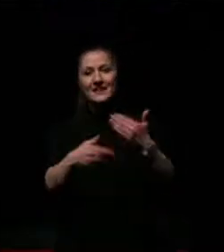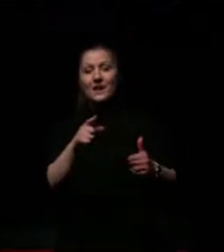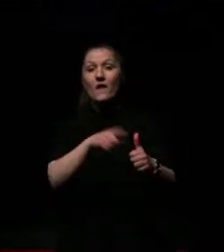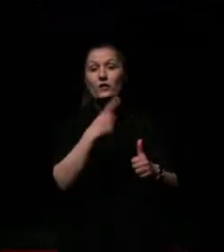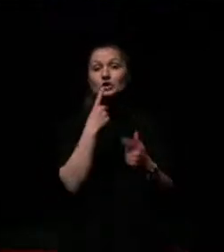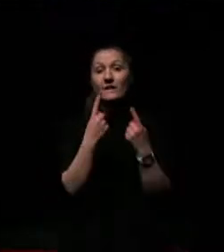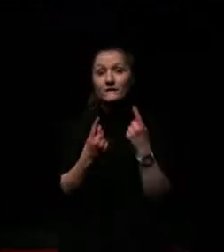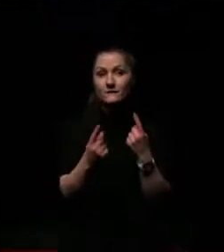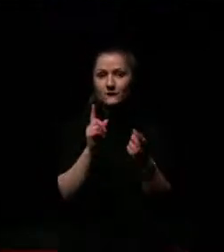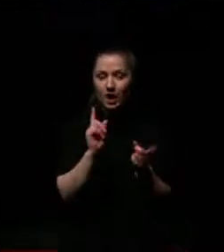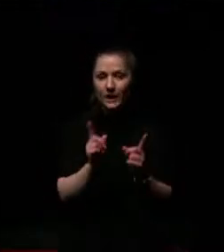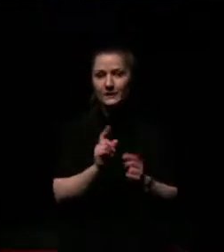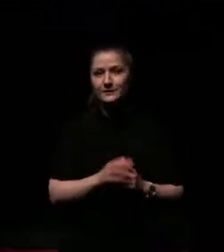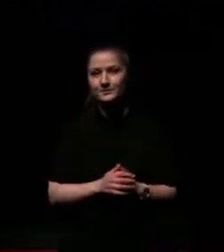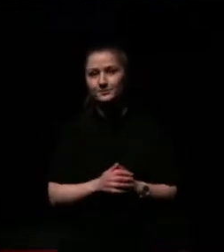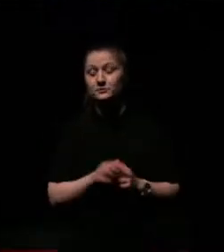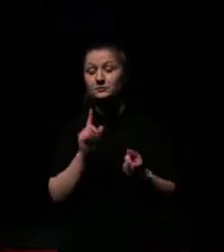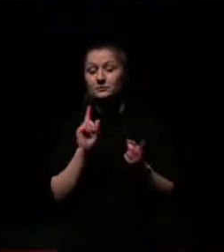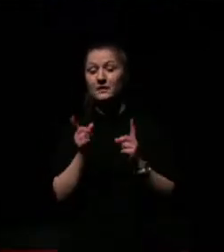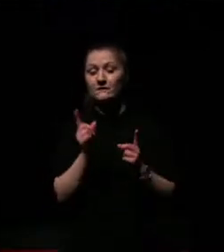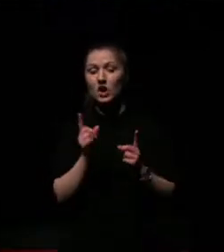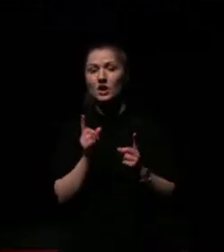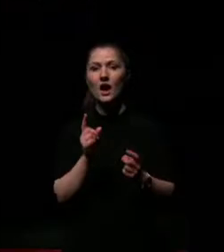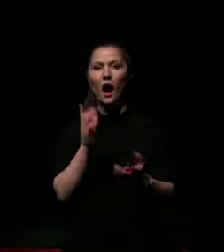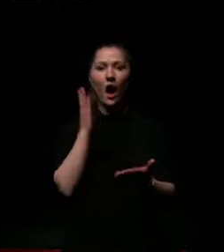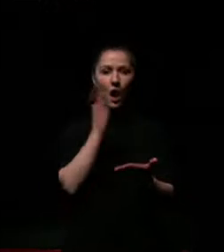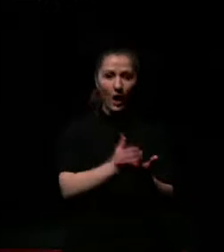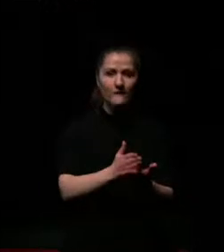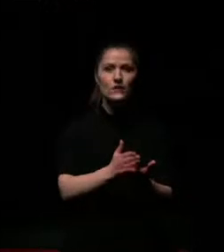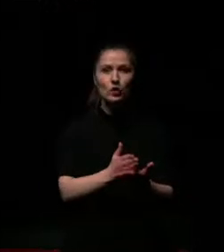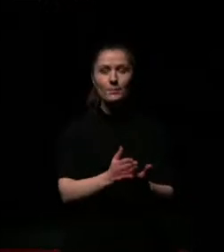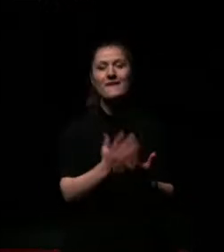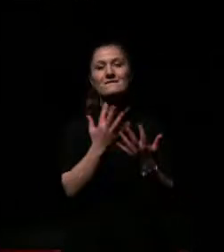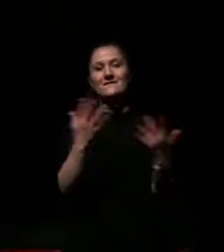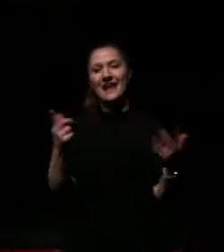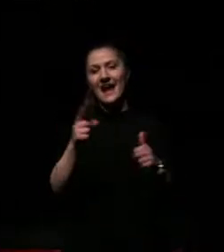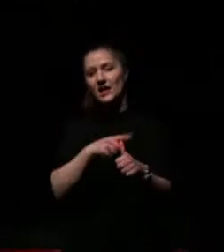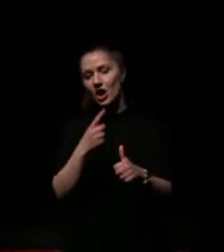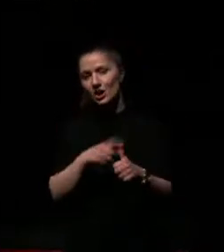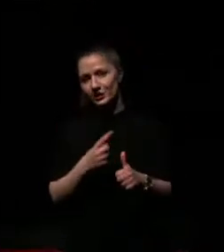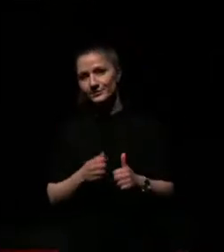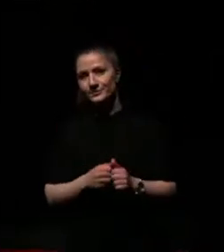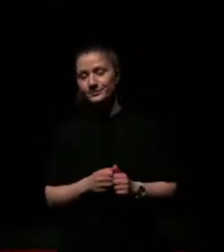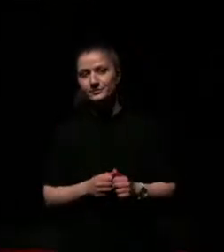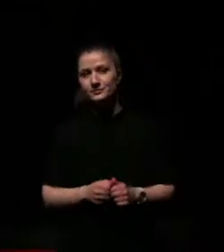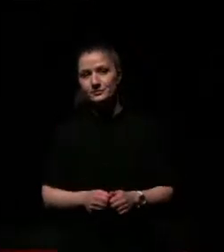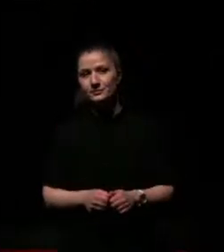valg. Dette valget vil bli avgjort ved alminnelig flertall, og det vil